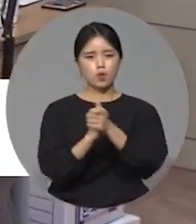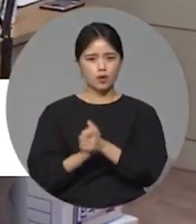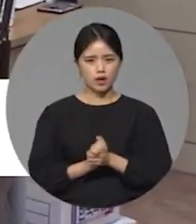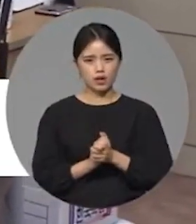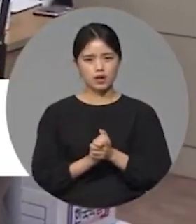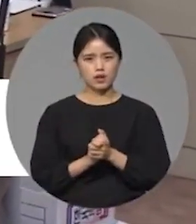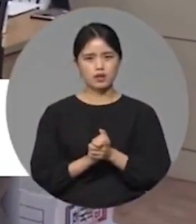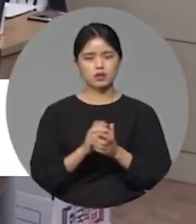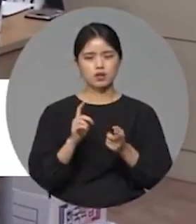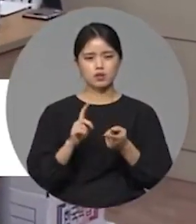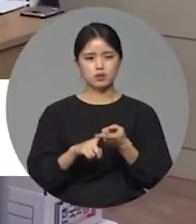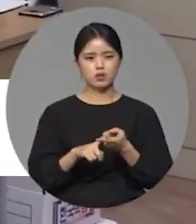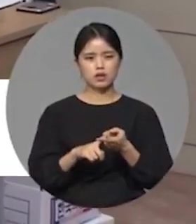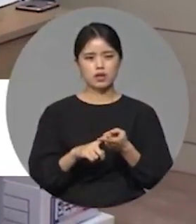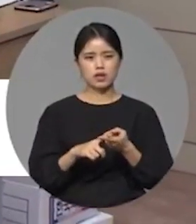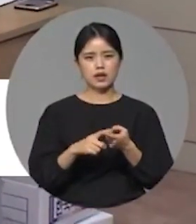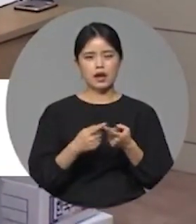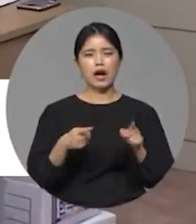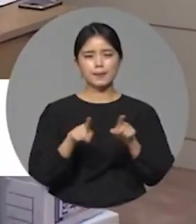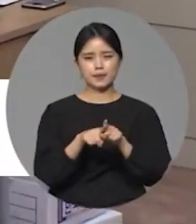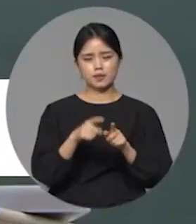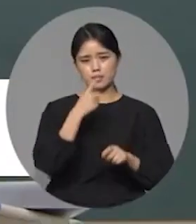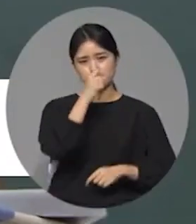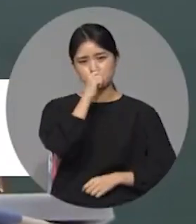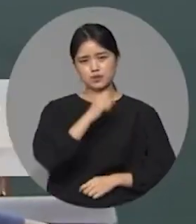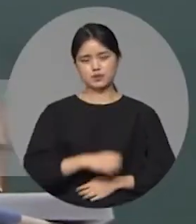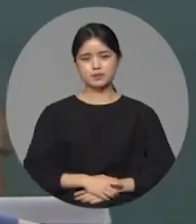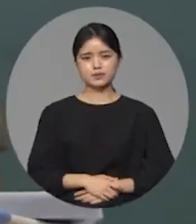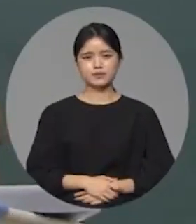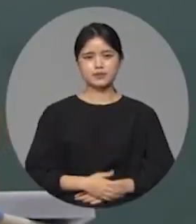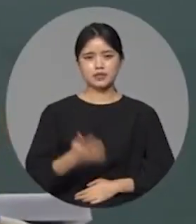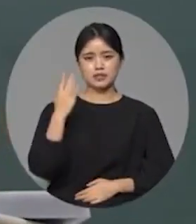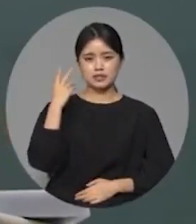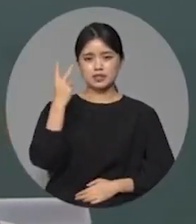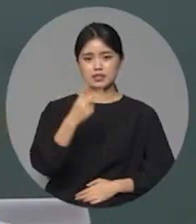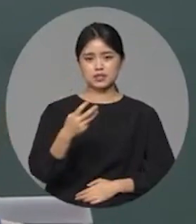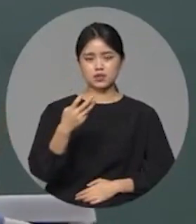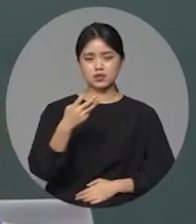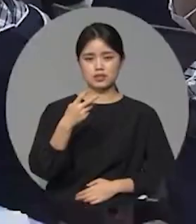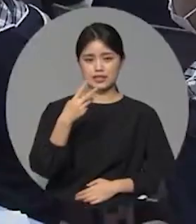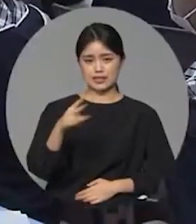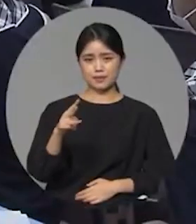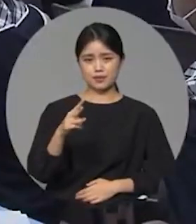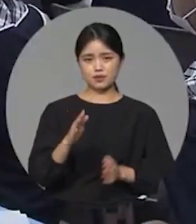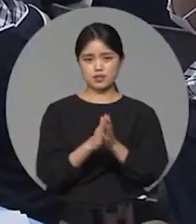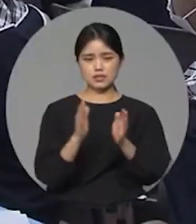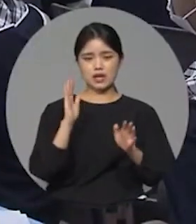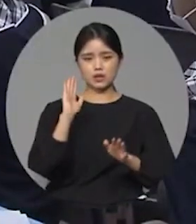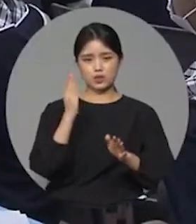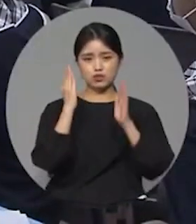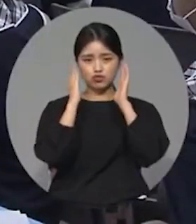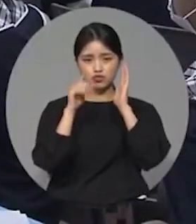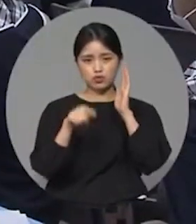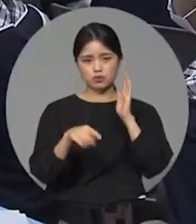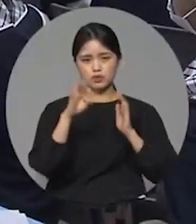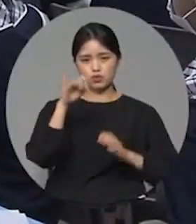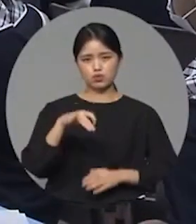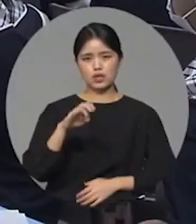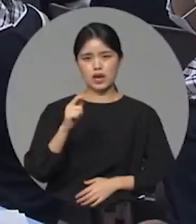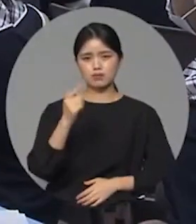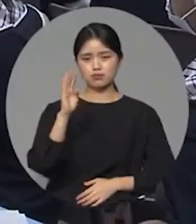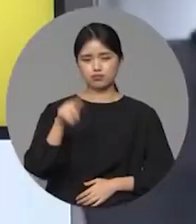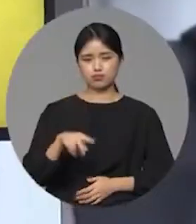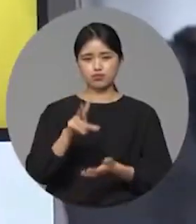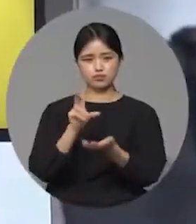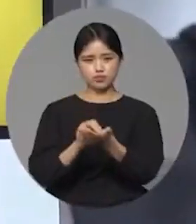거하고 같이 연대했으면 좋겠습니다. 지난 2003년 시작된 한일 공동 수업은 위안부 문제와